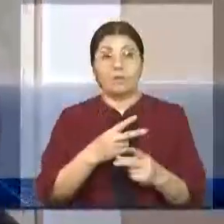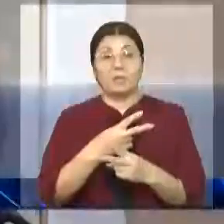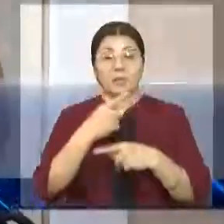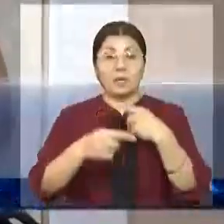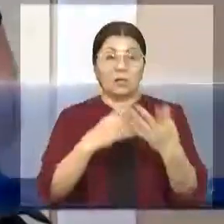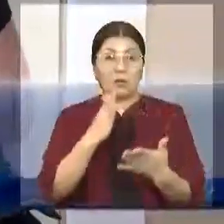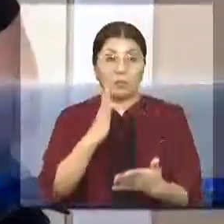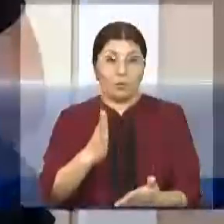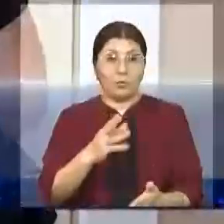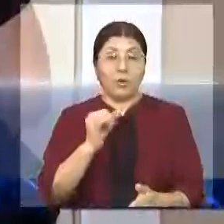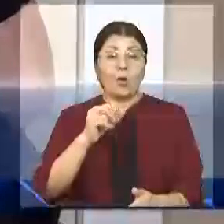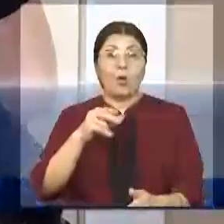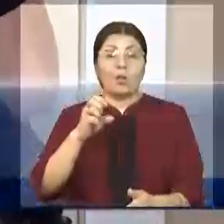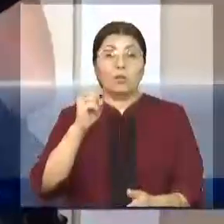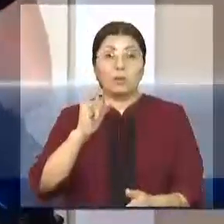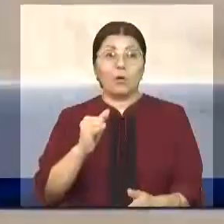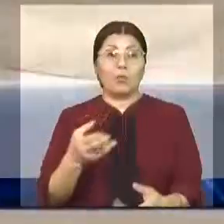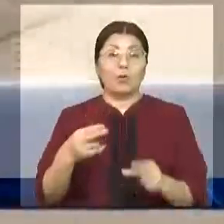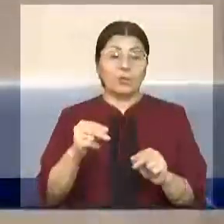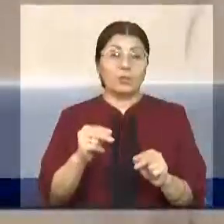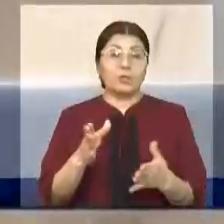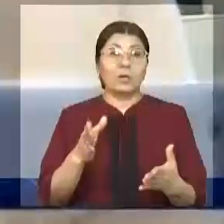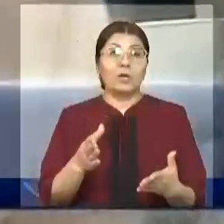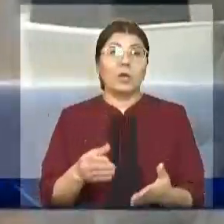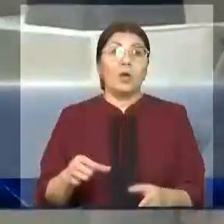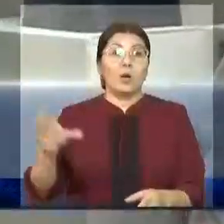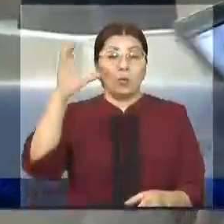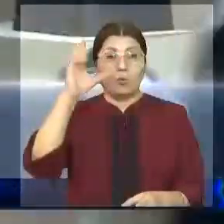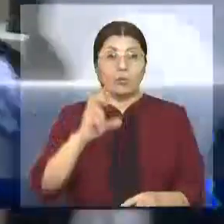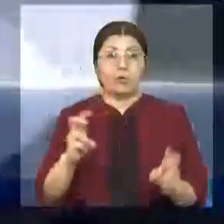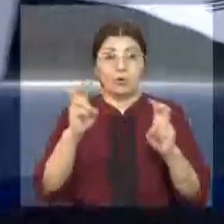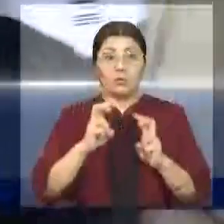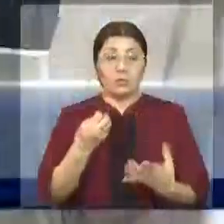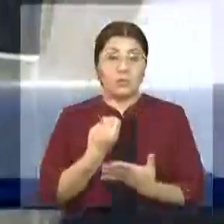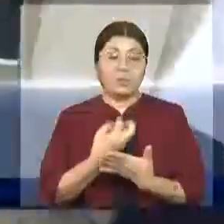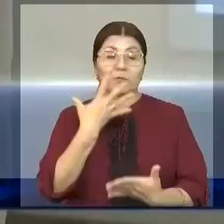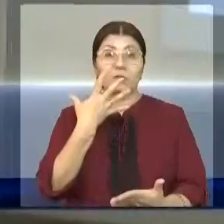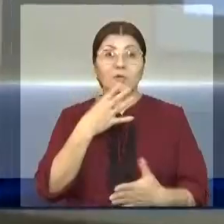Улутаускую область. Здесь ученые также исследуют исторические и священные места.